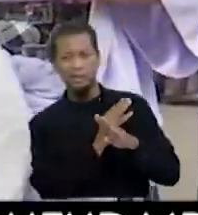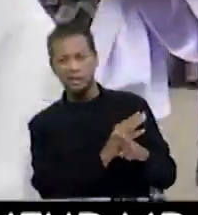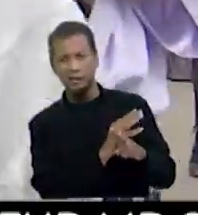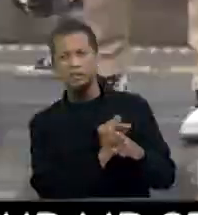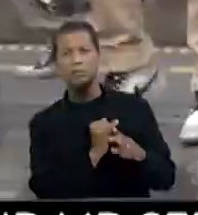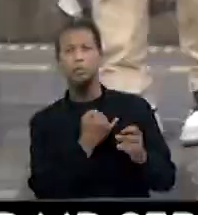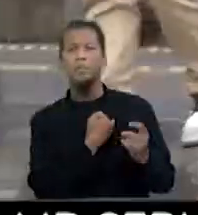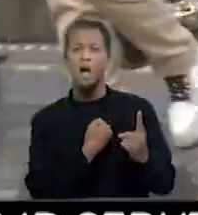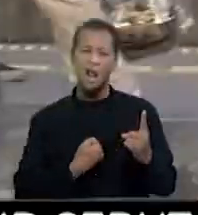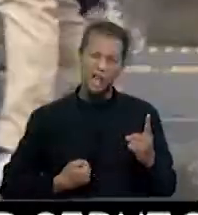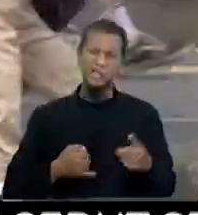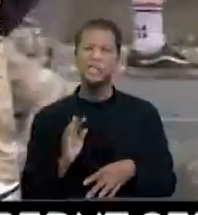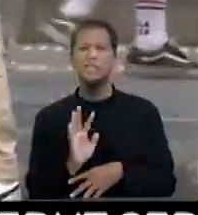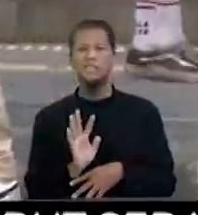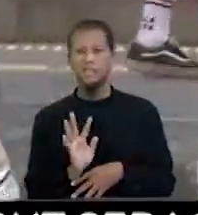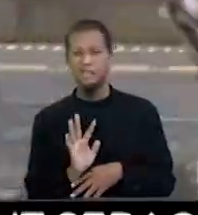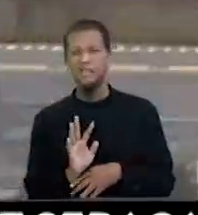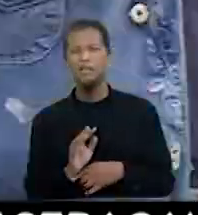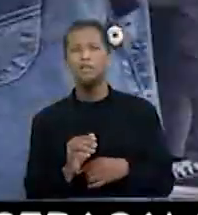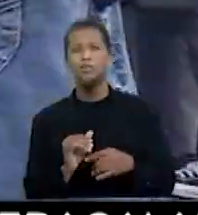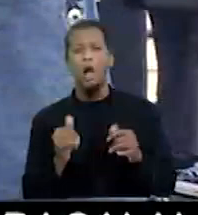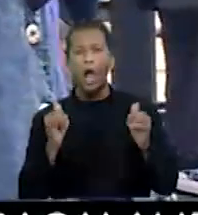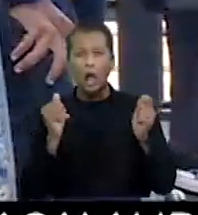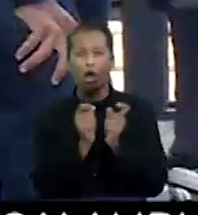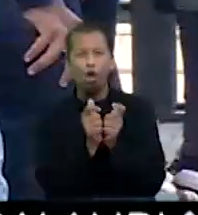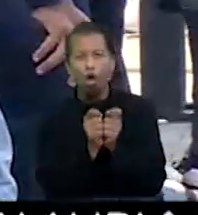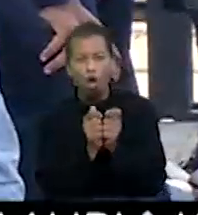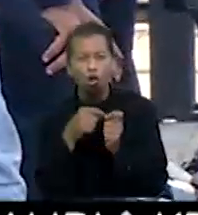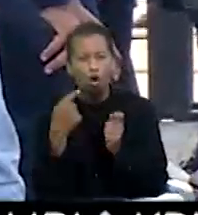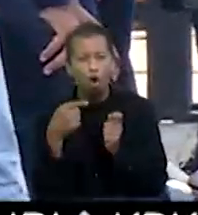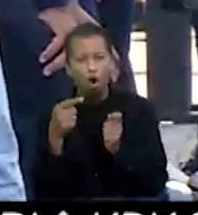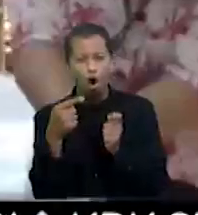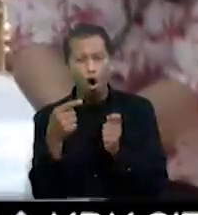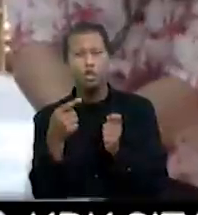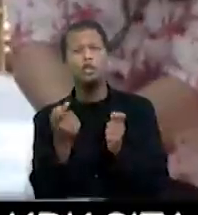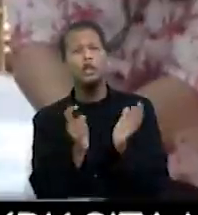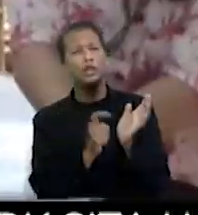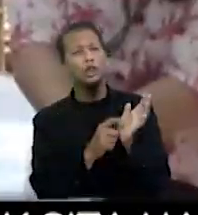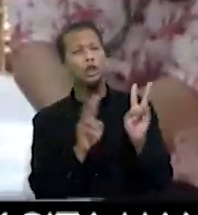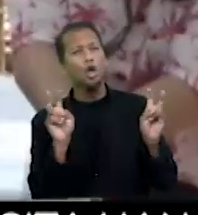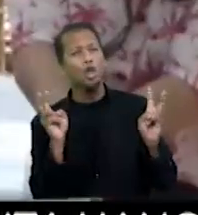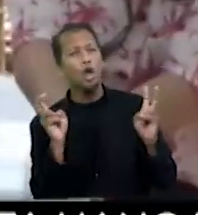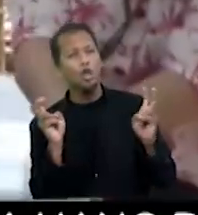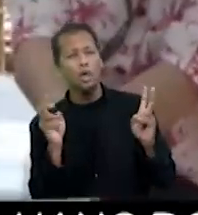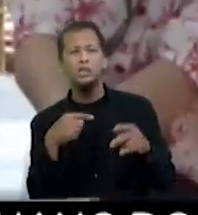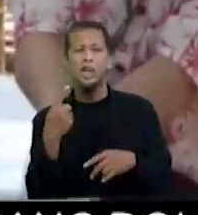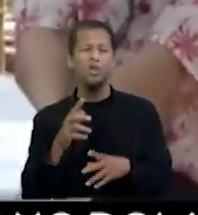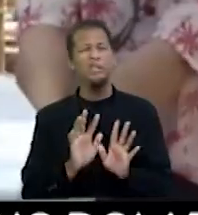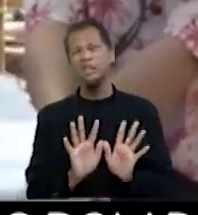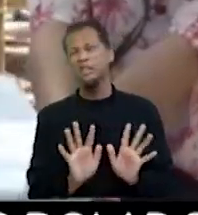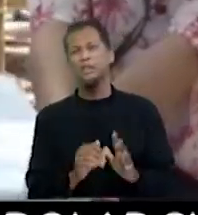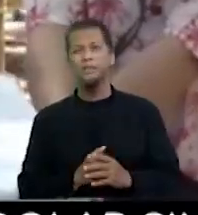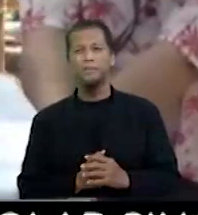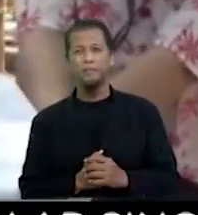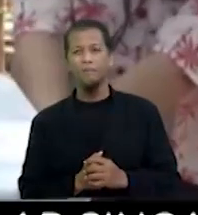terus main sosmed terus. Scrolling TikTok terus. Iya betul, TikTok terus. Males ya. Tugas,